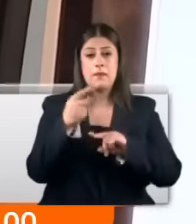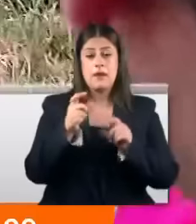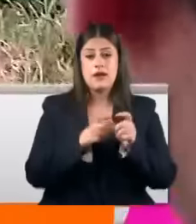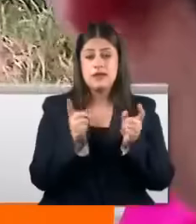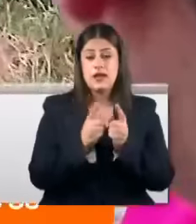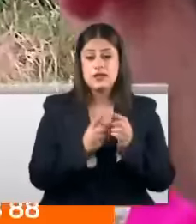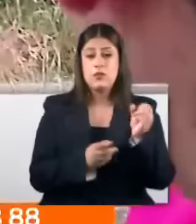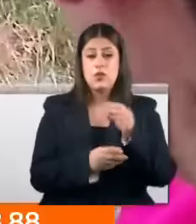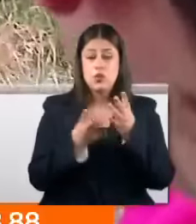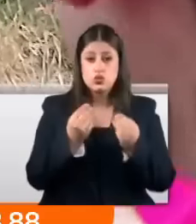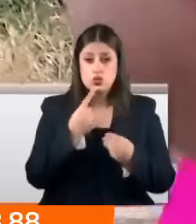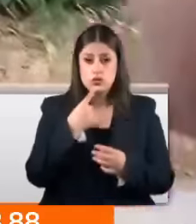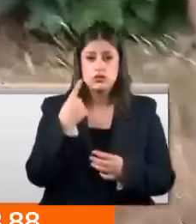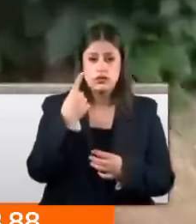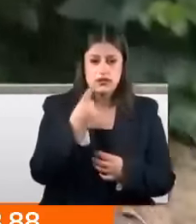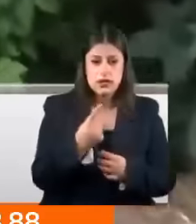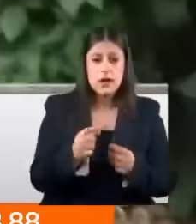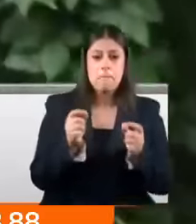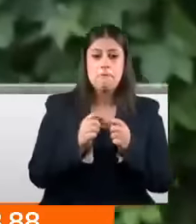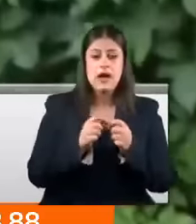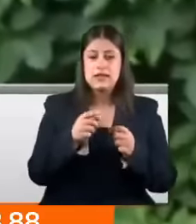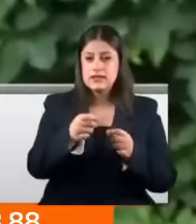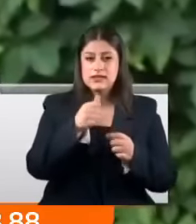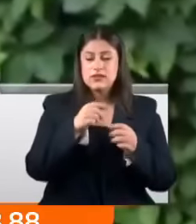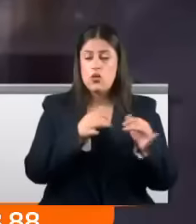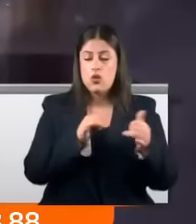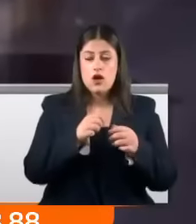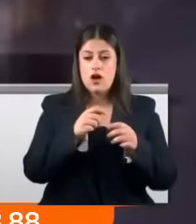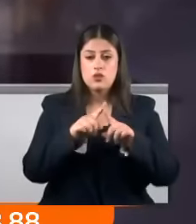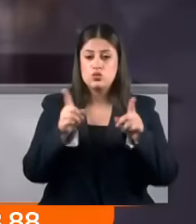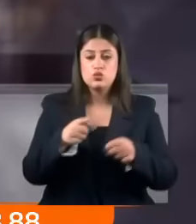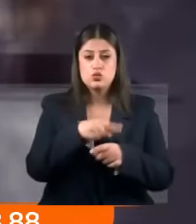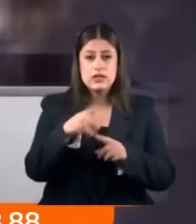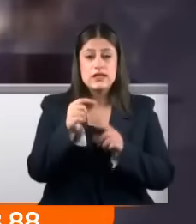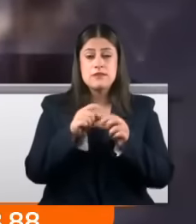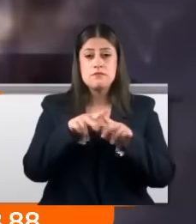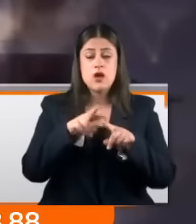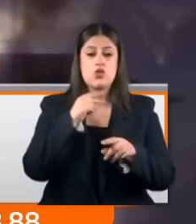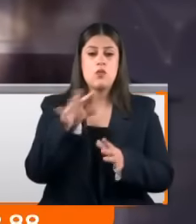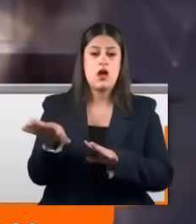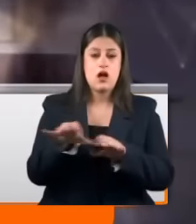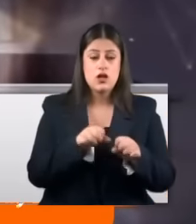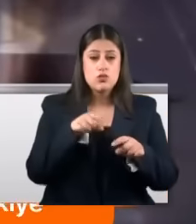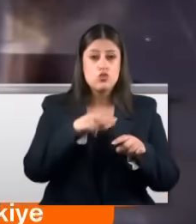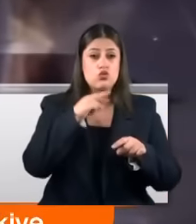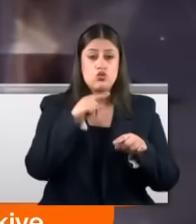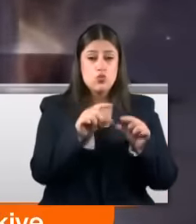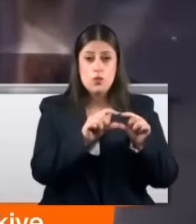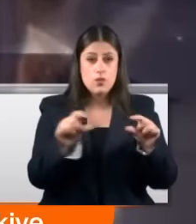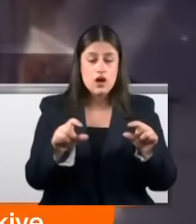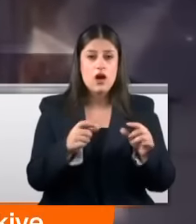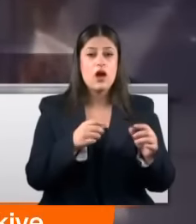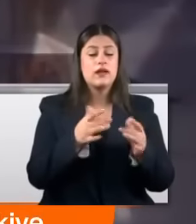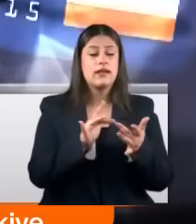diyerek bahis oynatan esnaflardan IBAN numaralarını aldı. Ardından o numaraları internetten alışveriş yapan müşterilere